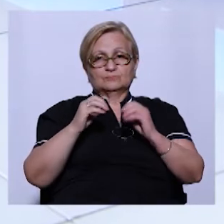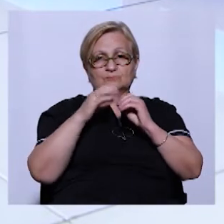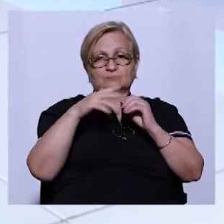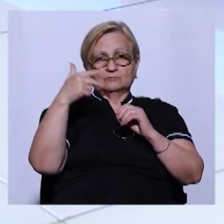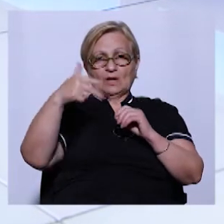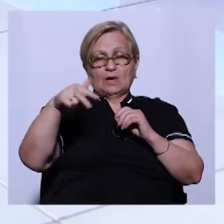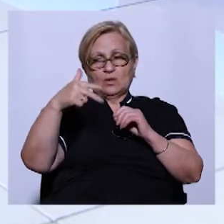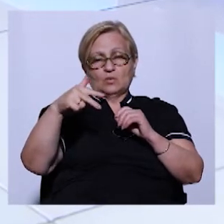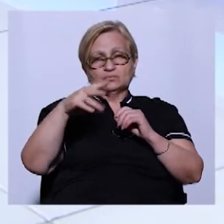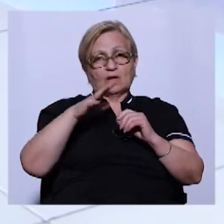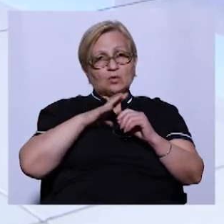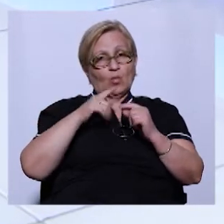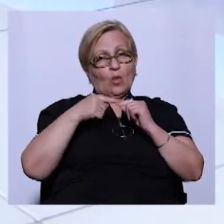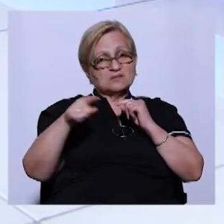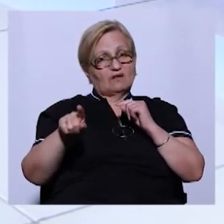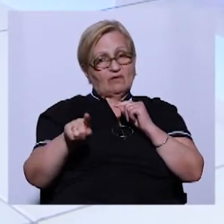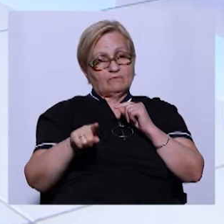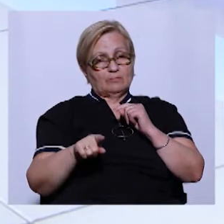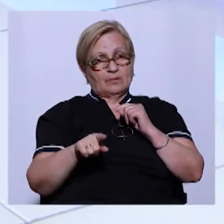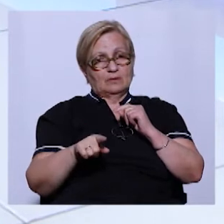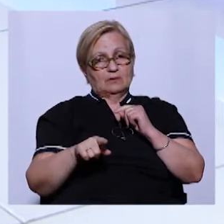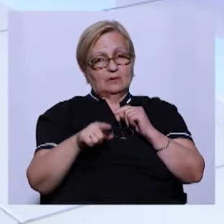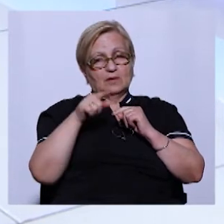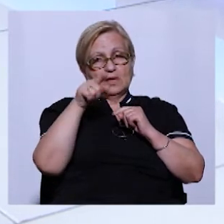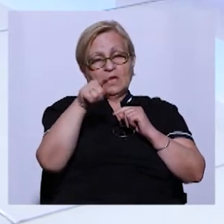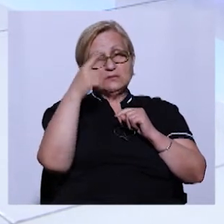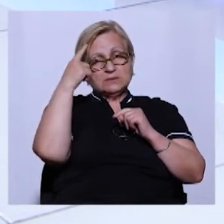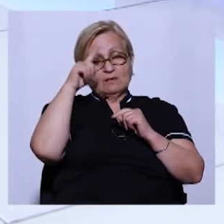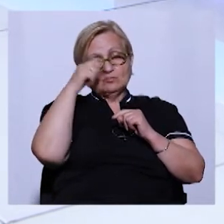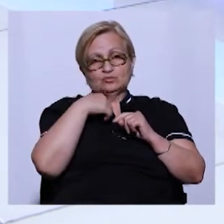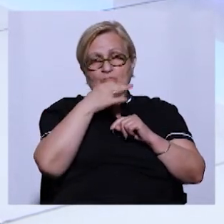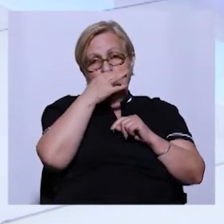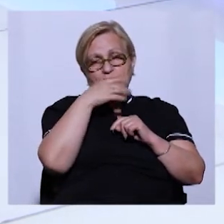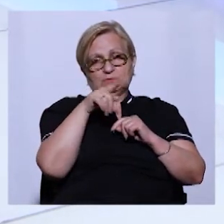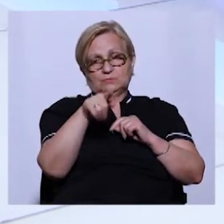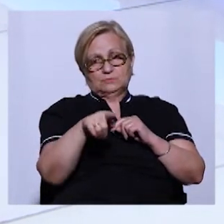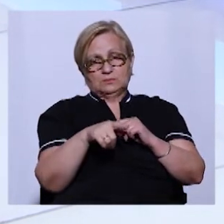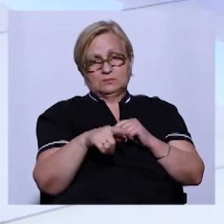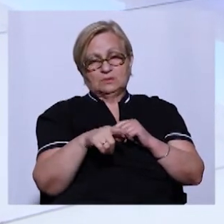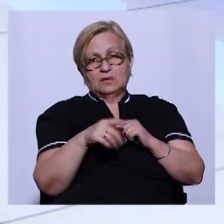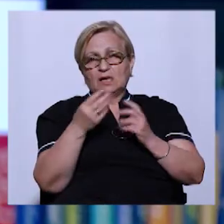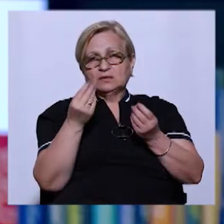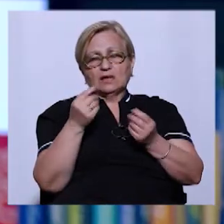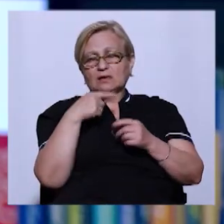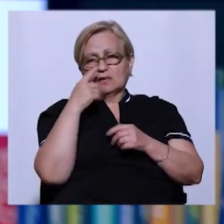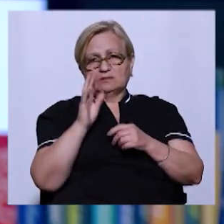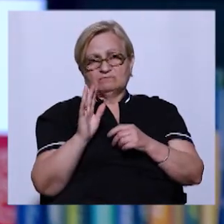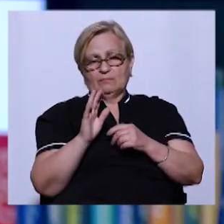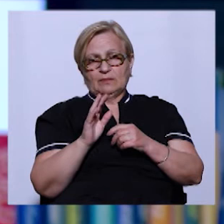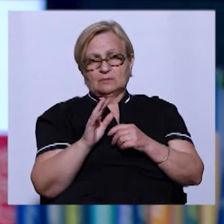15 30 ყოფილა. აი ეს ამოცანა მომწონს. ძალიან კარგად. თანხაზე არ არის ახ